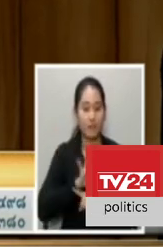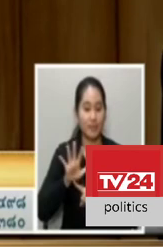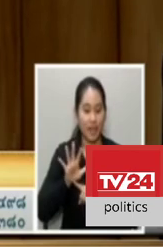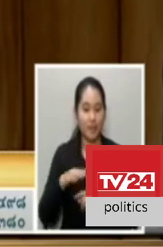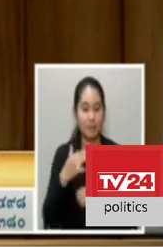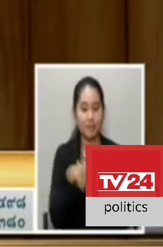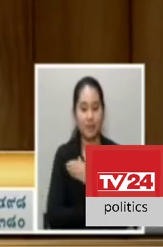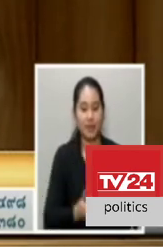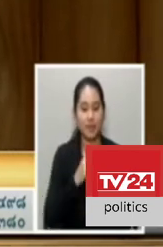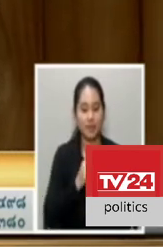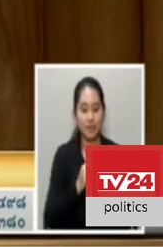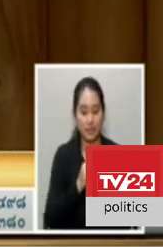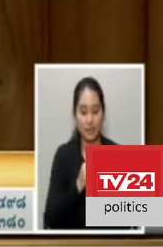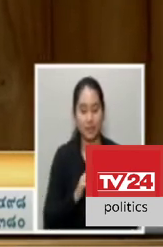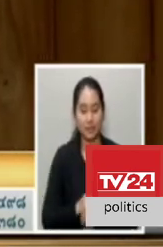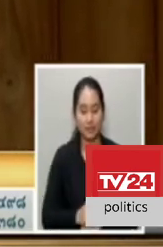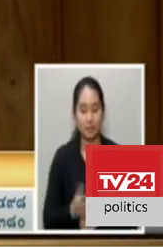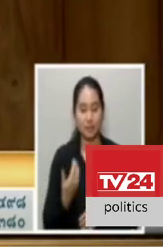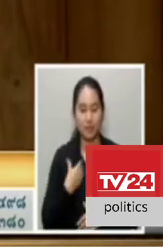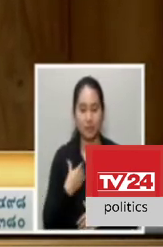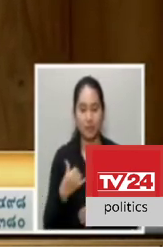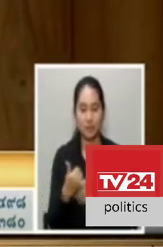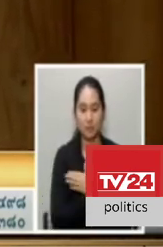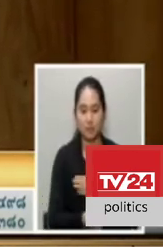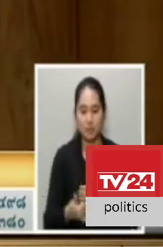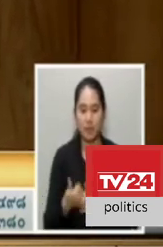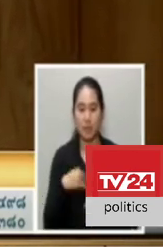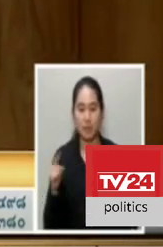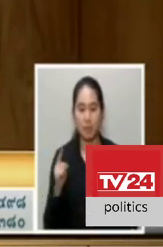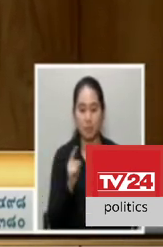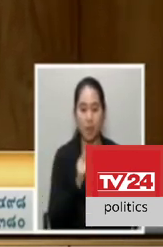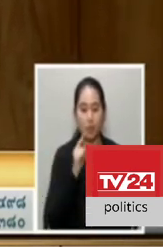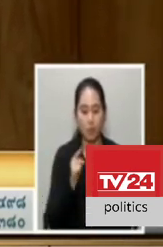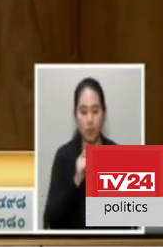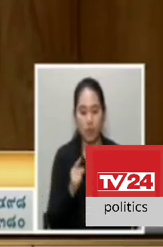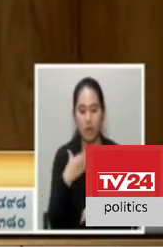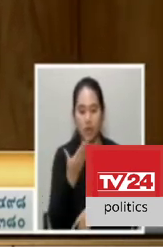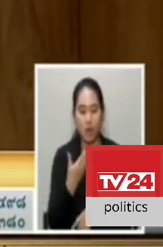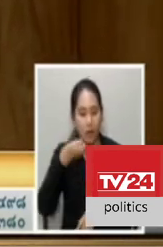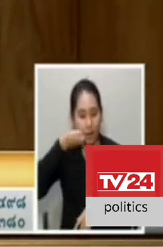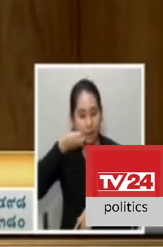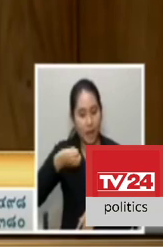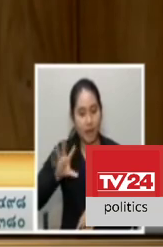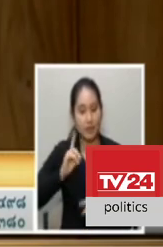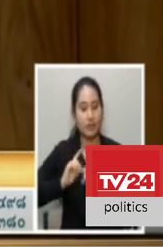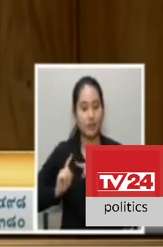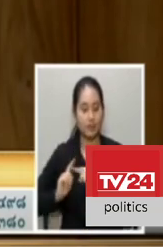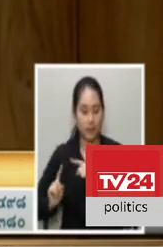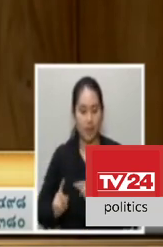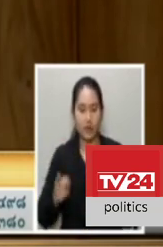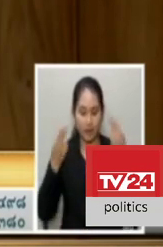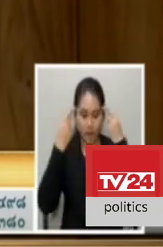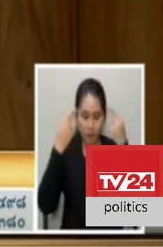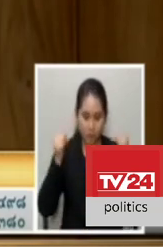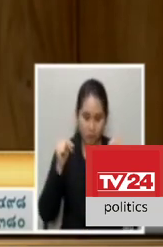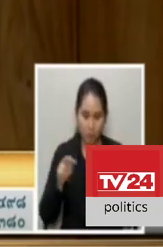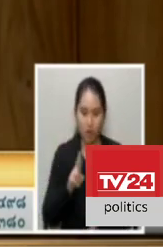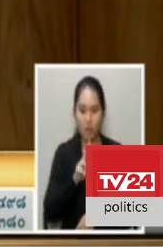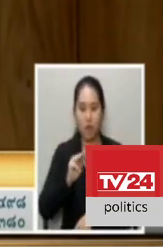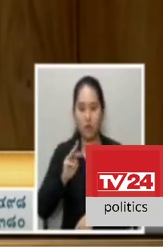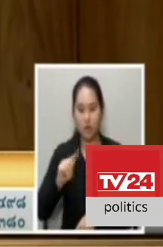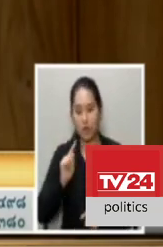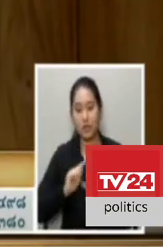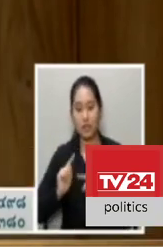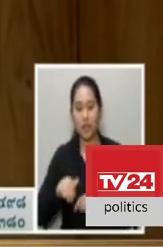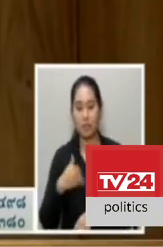นะฮะมาบายลาโทรทุกประเทศที่มาลาในระดับรัฐมนตรีหรือระดับนายกเนี่ยทุกคนขอบคุ